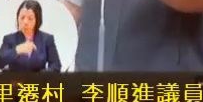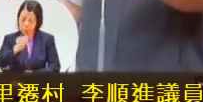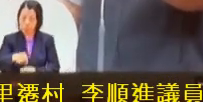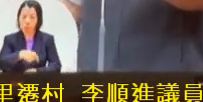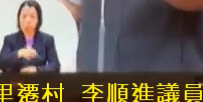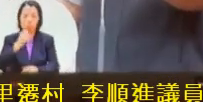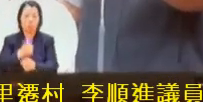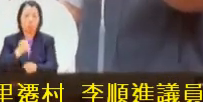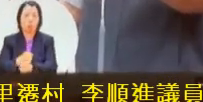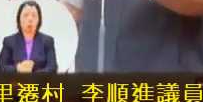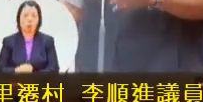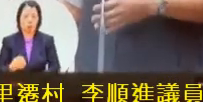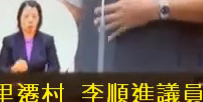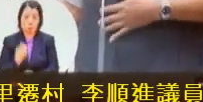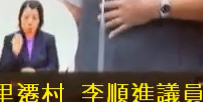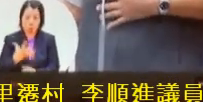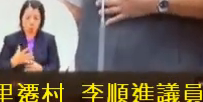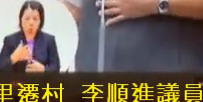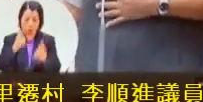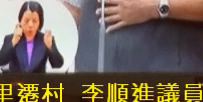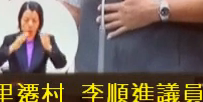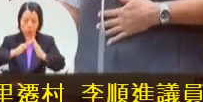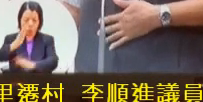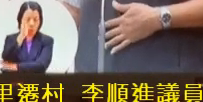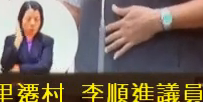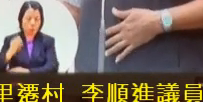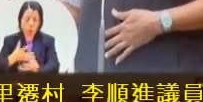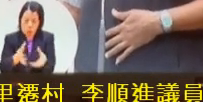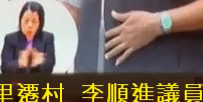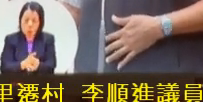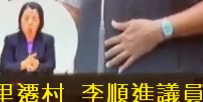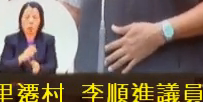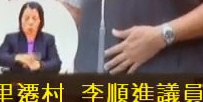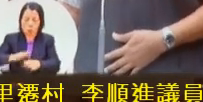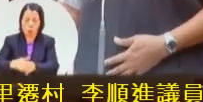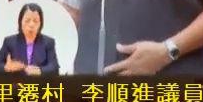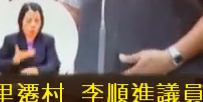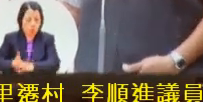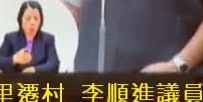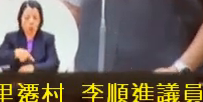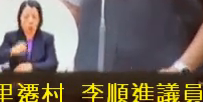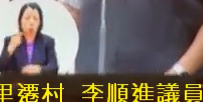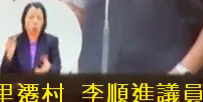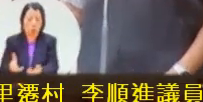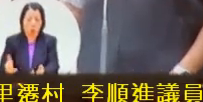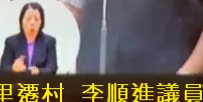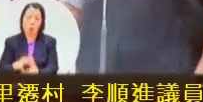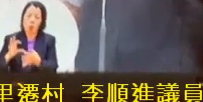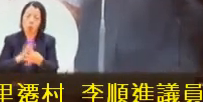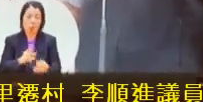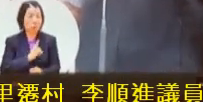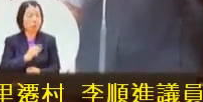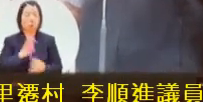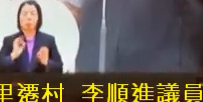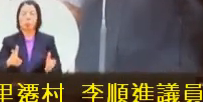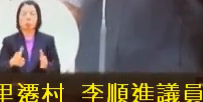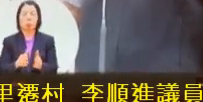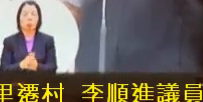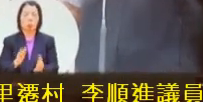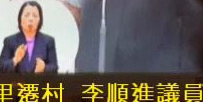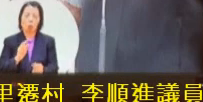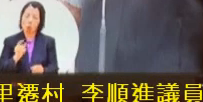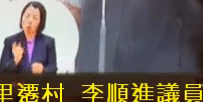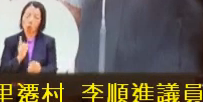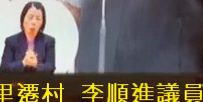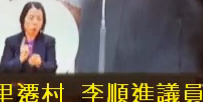团队一定会全力以赴，而这不是为自己，事实上是为了台湾未来的整个石化产业，我们必须要做。